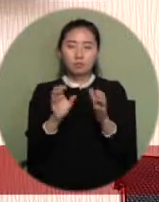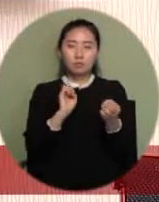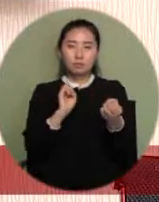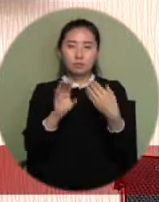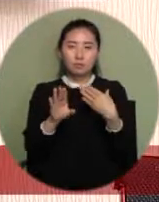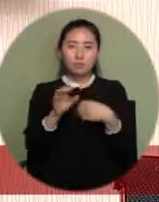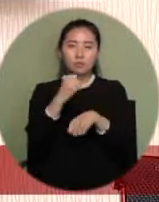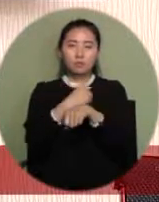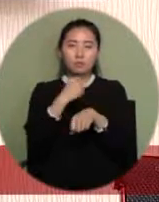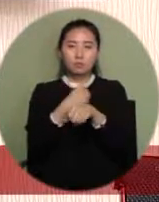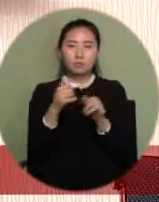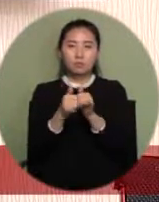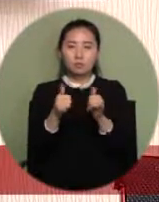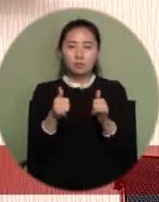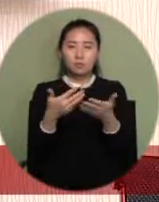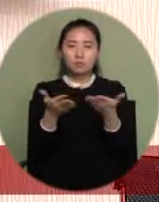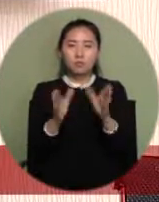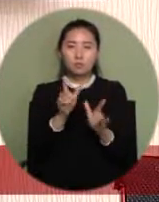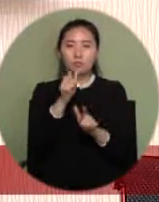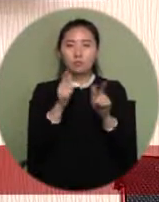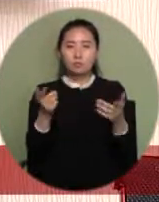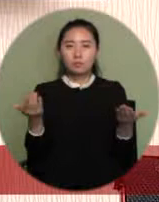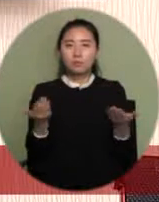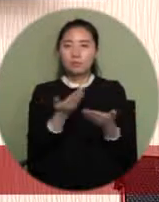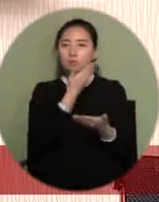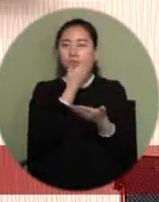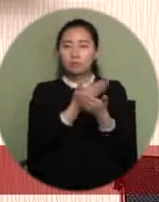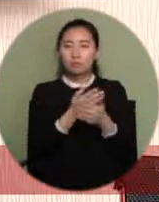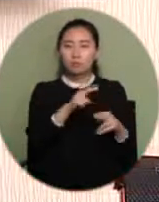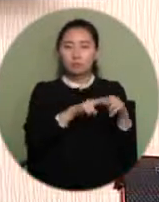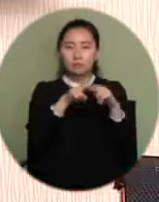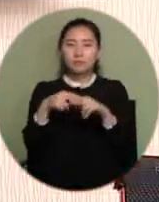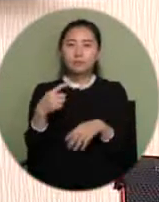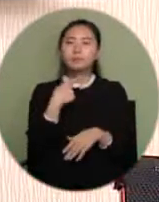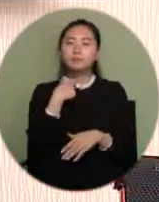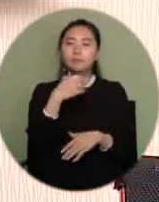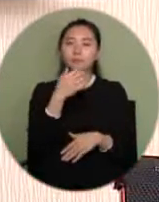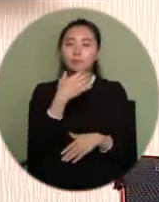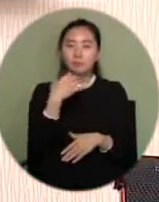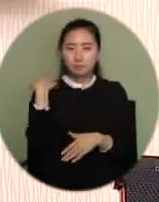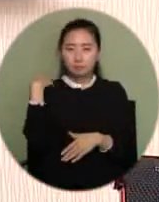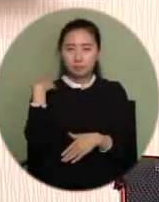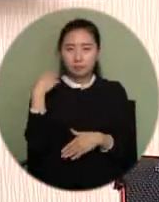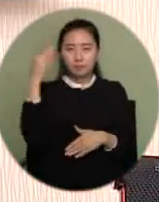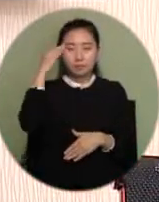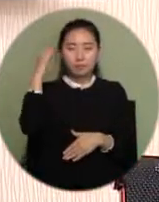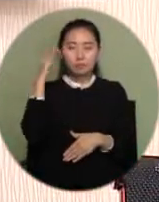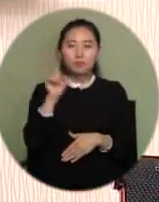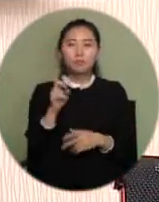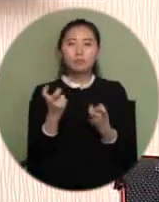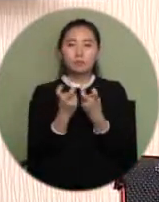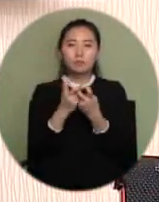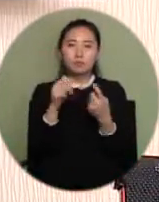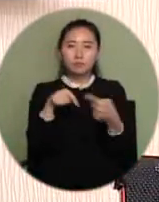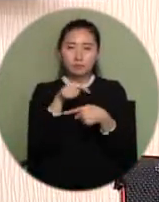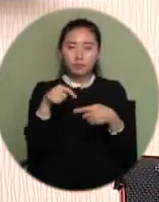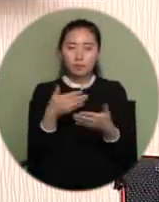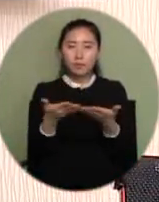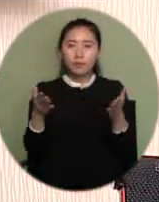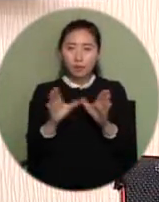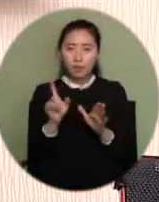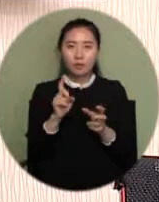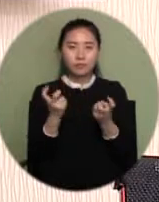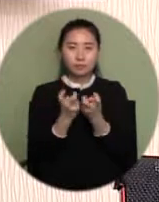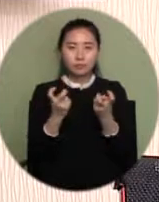하고 당의 여러 가지 중년차를 맡아봤습니다. 그래서 대한민국이 어떻게 운영되고 있는지 또 우리 공동체 어떻게